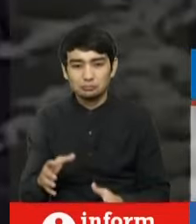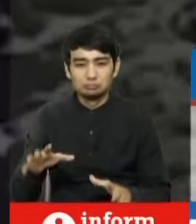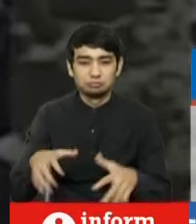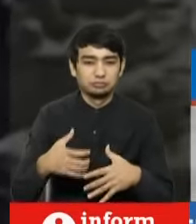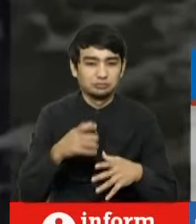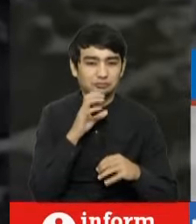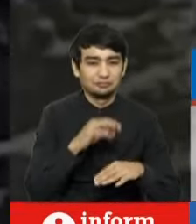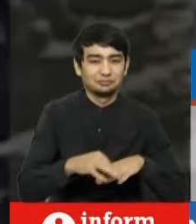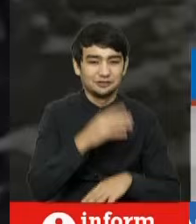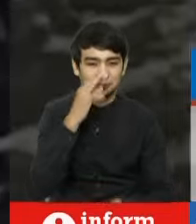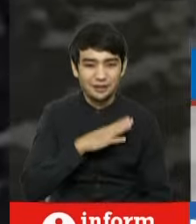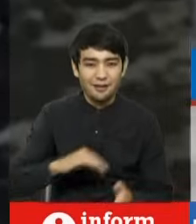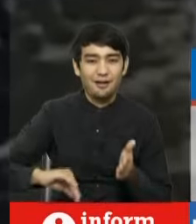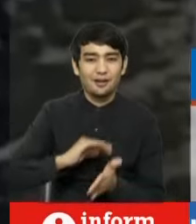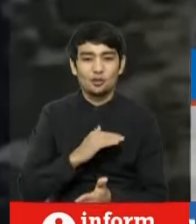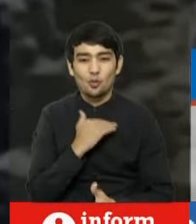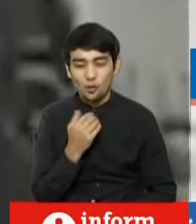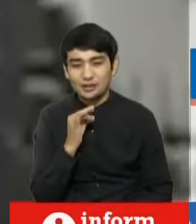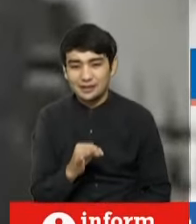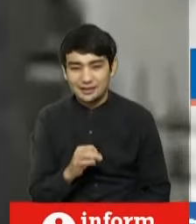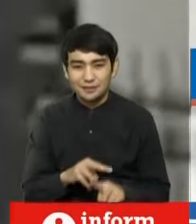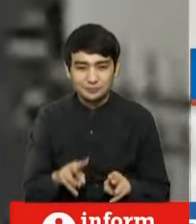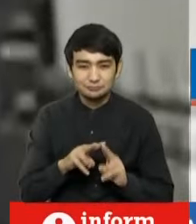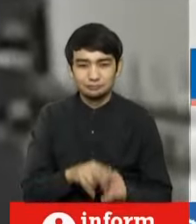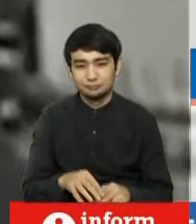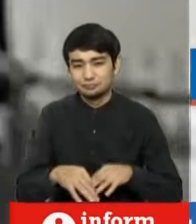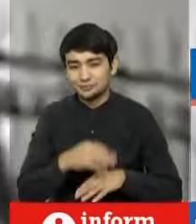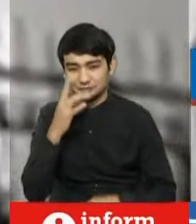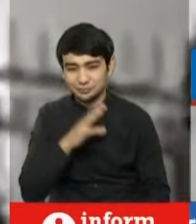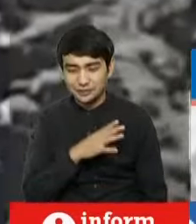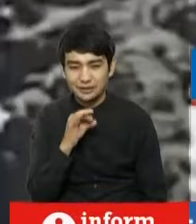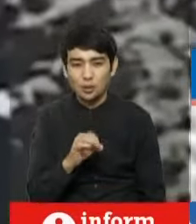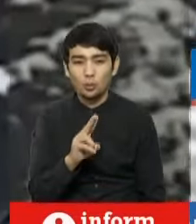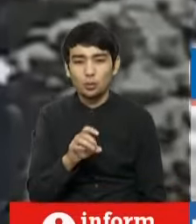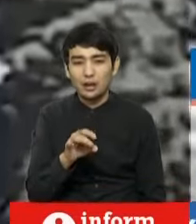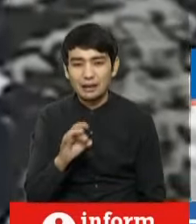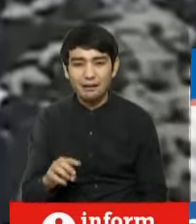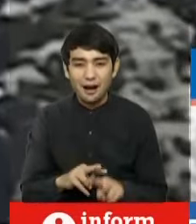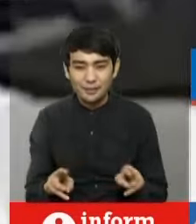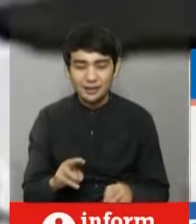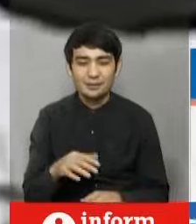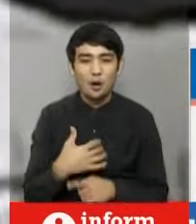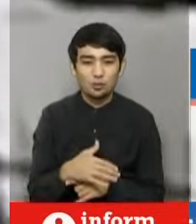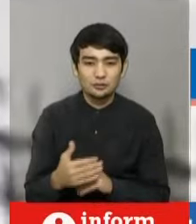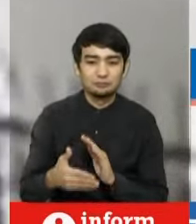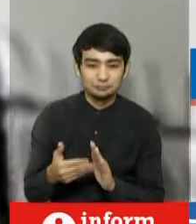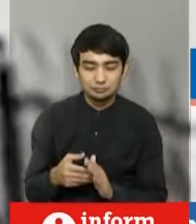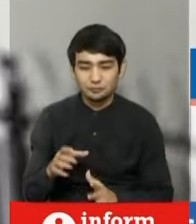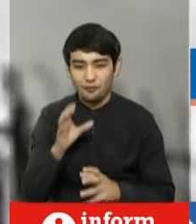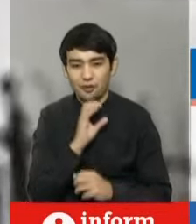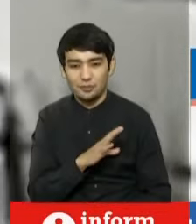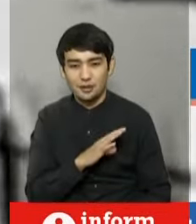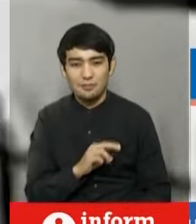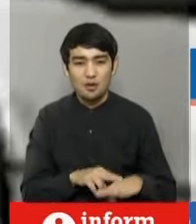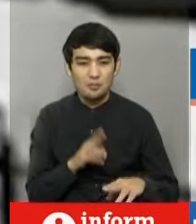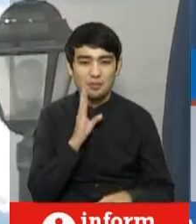Видимо, чтобы не получить отказ, решил таким образом принудить ее к браку. Притворился курьером, вызвал ее на улицу и похитил. В полицию обратилась